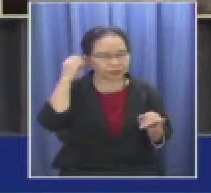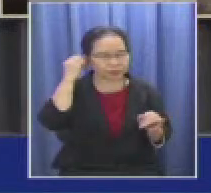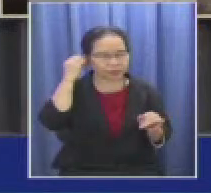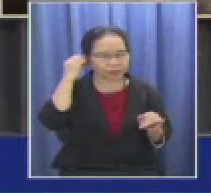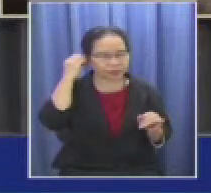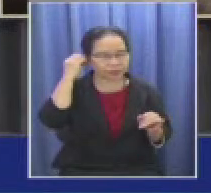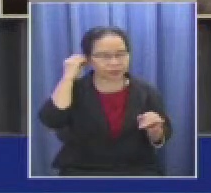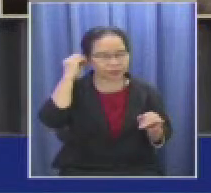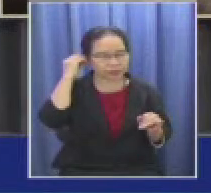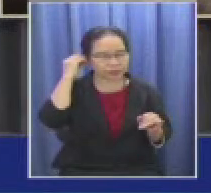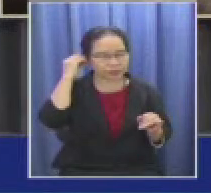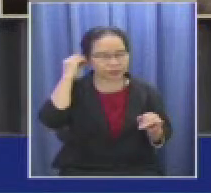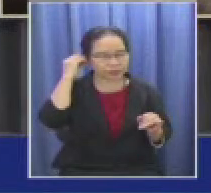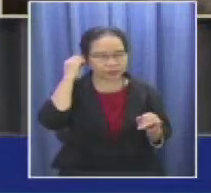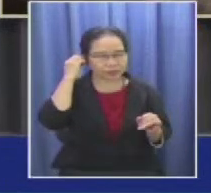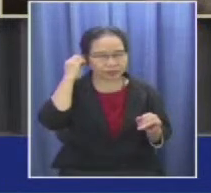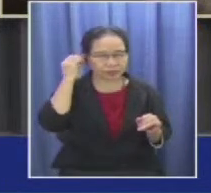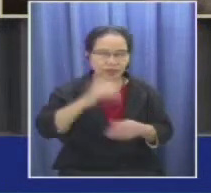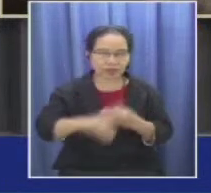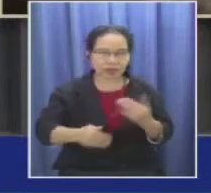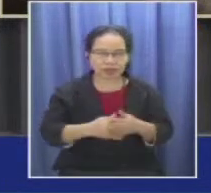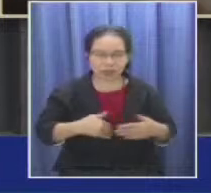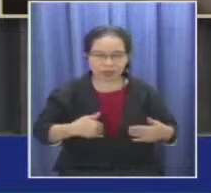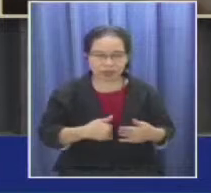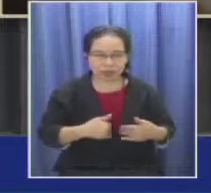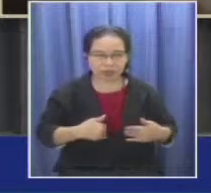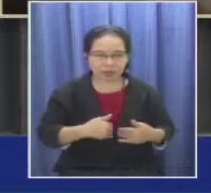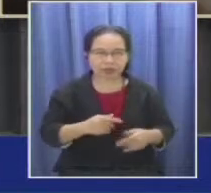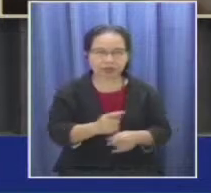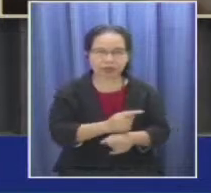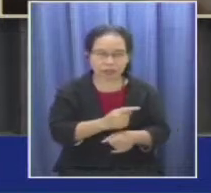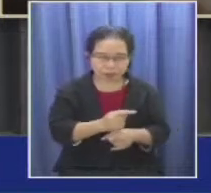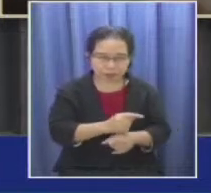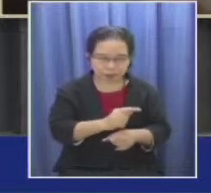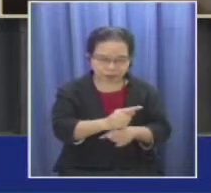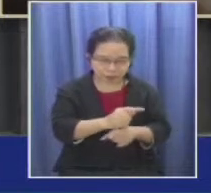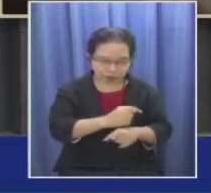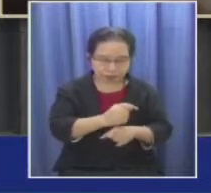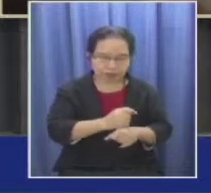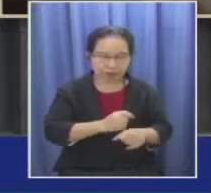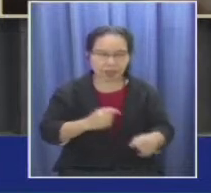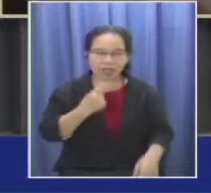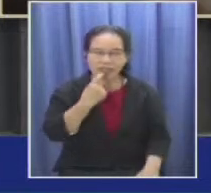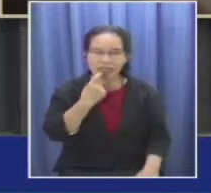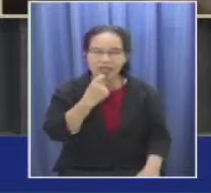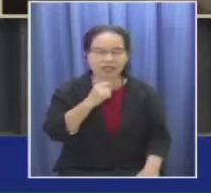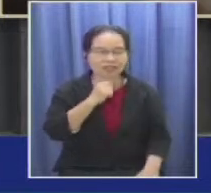hunu se wo no ena da wo akoma mu no wanumu a tɛkyerɛ ma no te se